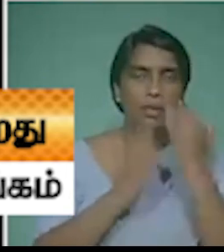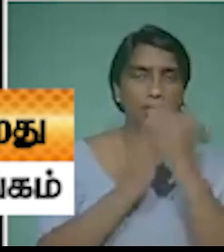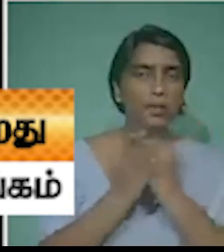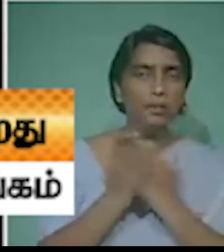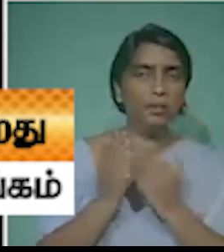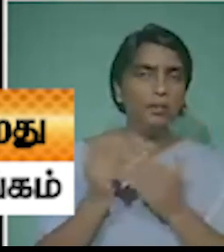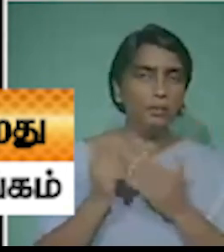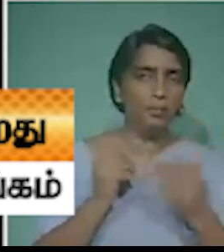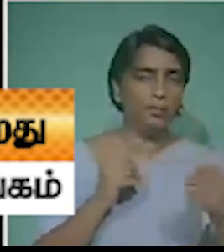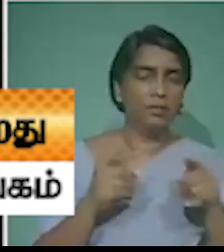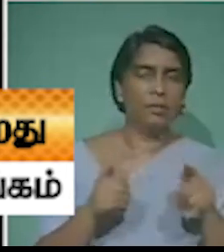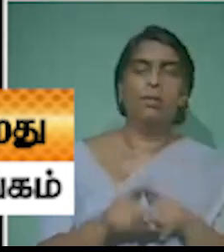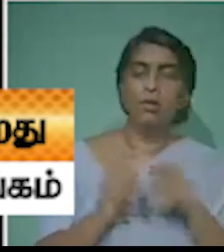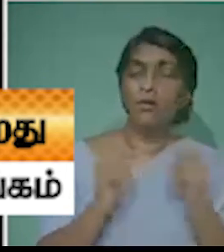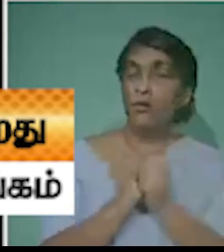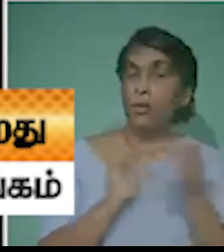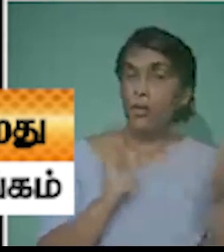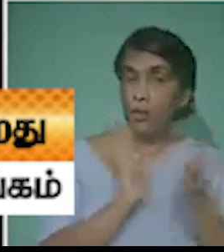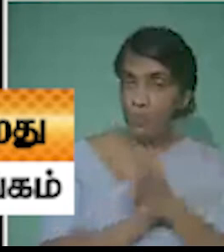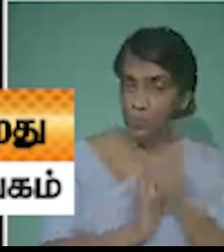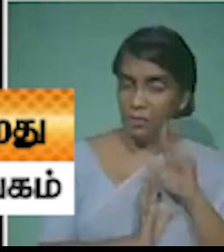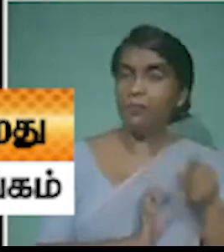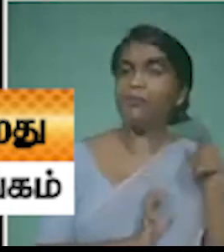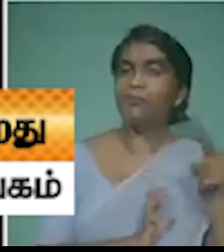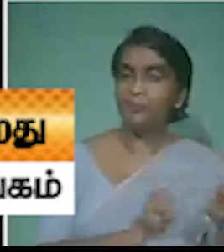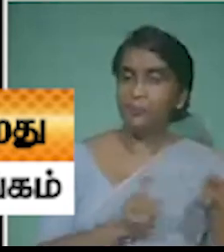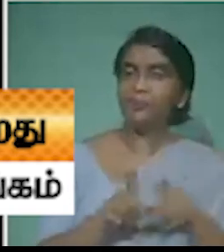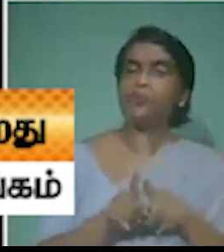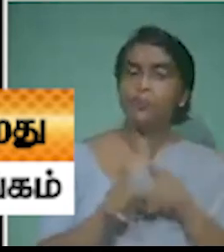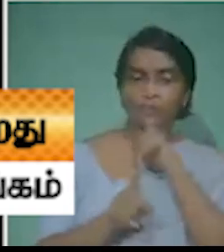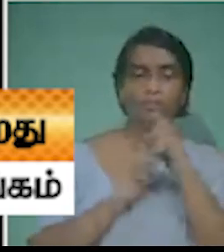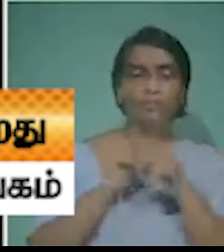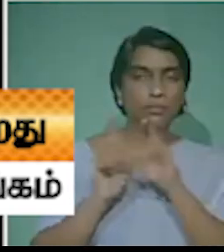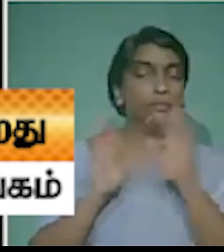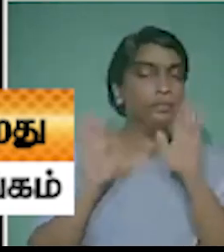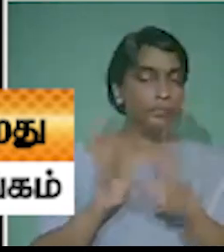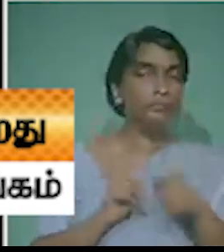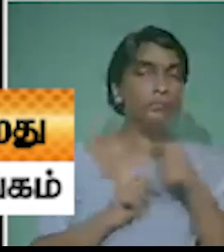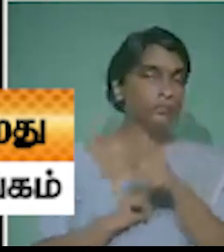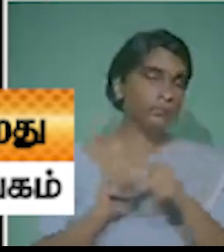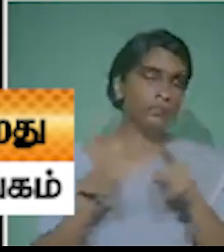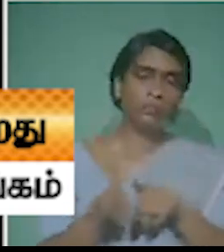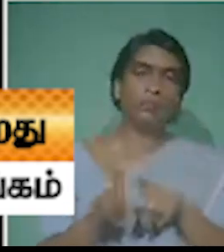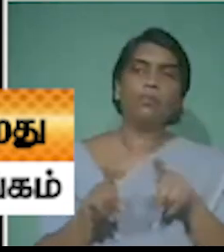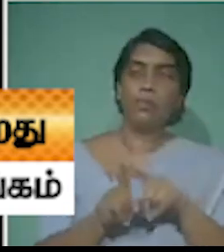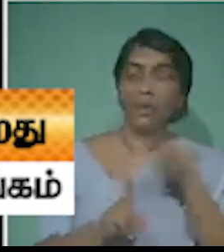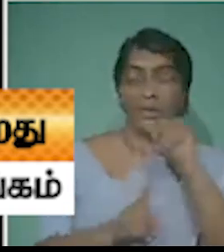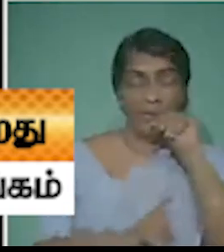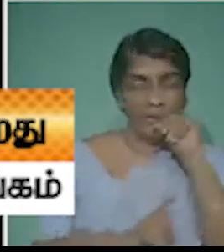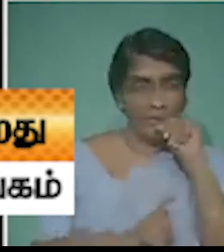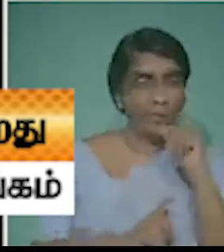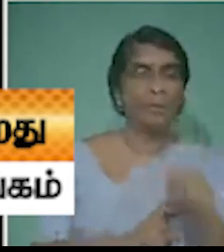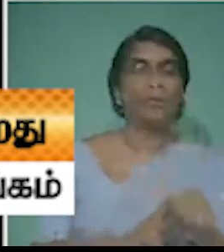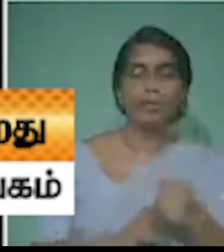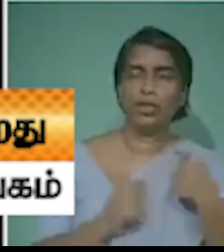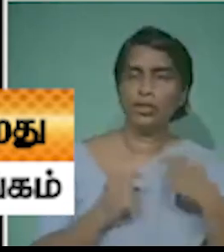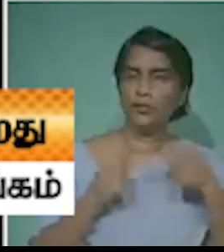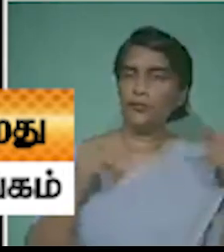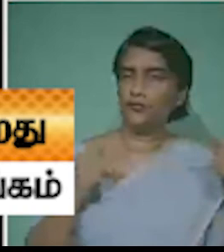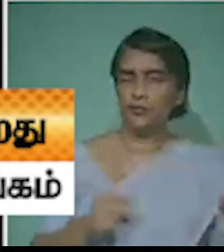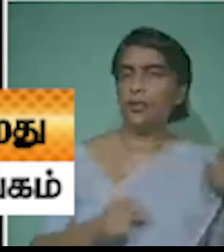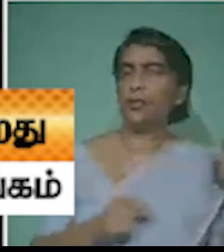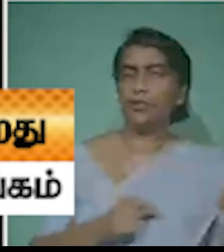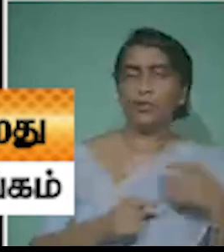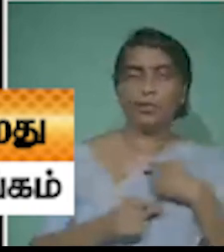ஆதரவை மாத்திரமே முழுமையாக எதிர்பார்த்து அரசாங்கம் செயற்படுகிறது. இந்த கொள்கையை மாற்றிக்கொண்டு பயணிக்க முயற்சிக்காவிட்டால் பாரிய தோல்வியினை